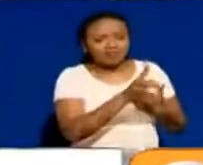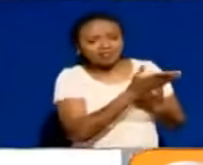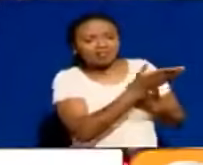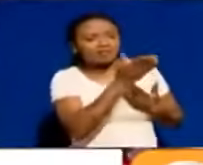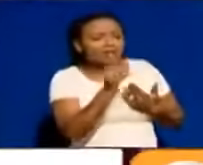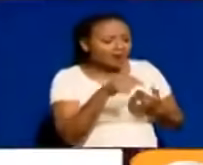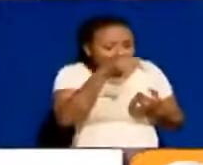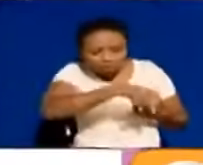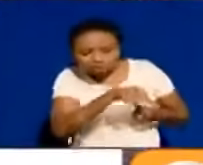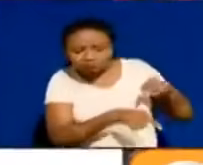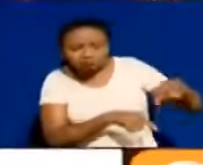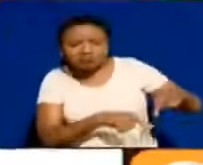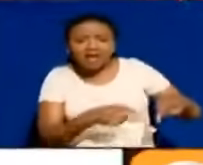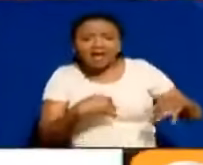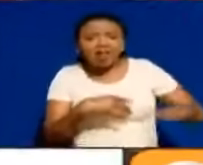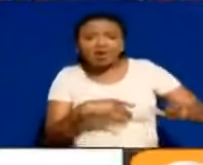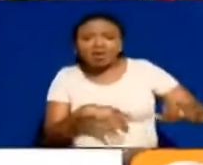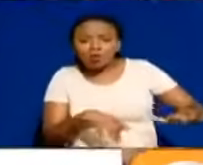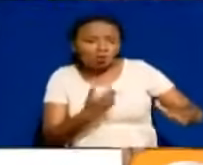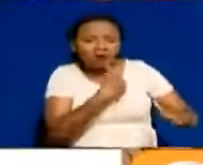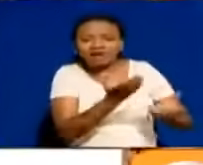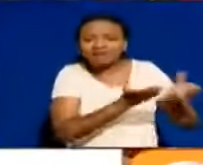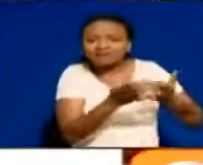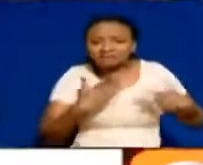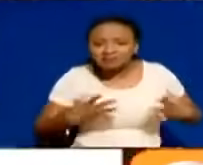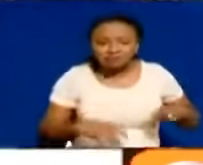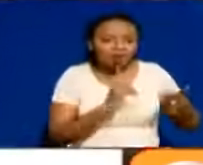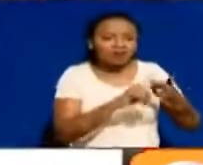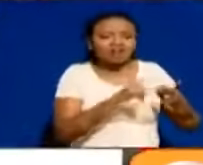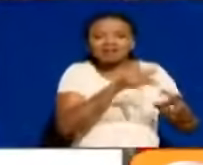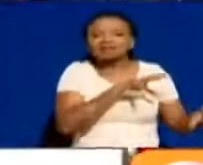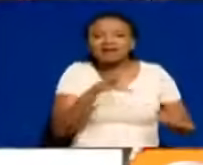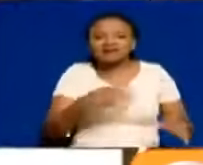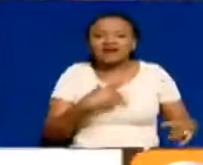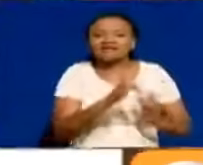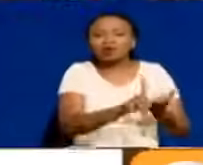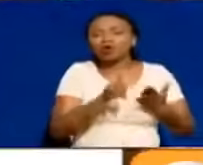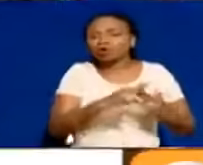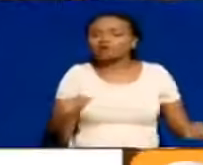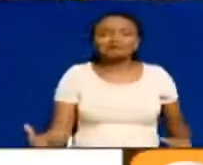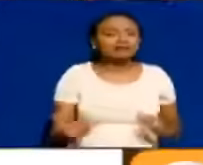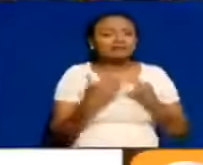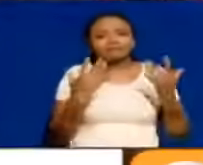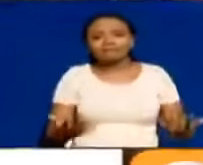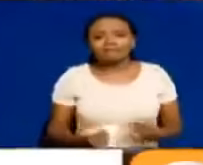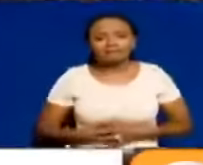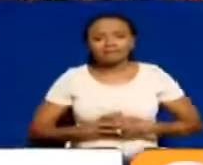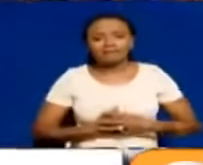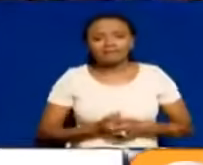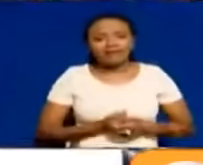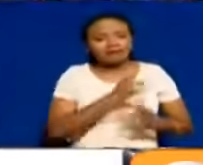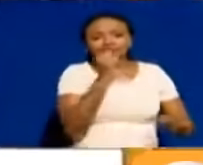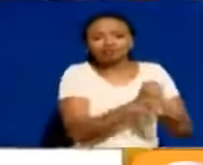kazi. Pale bottom kuna wafanyabiashara wengi wanaumizwa na fuliza na wanaumizwa na mashailo.